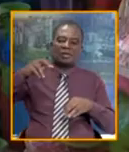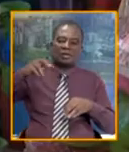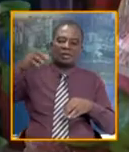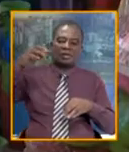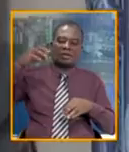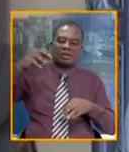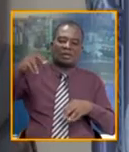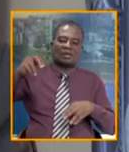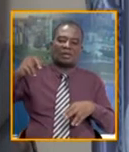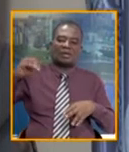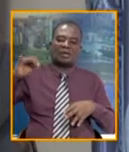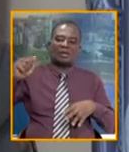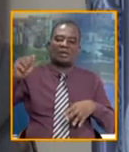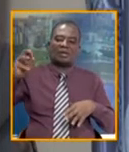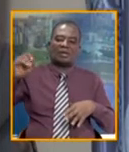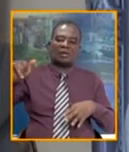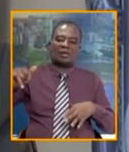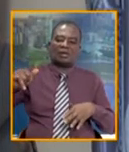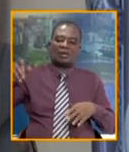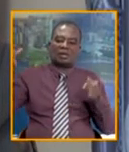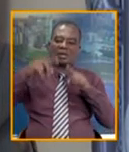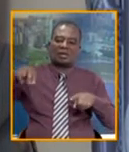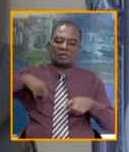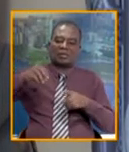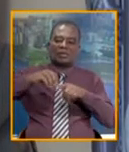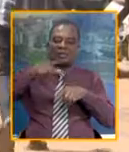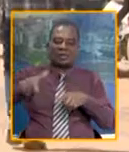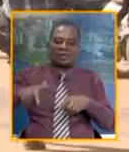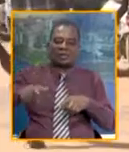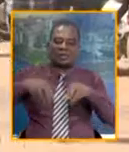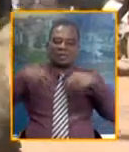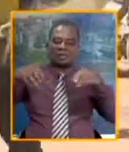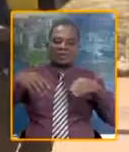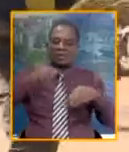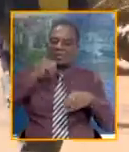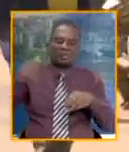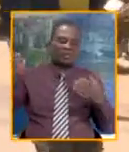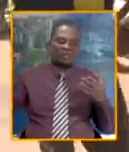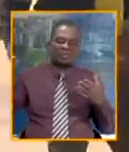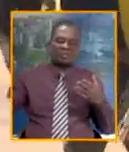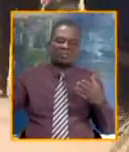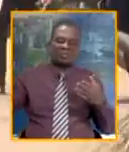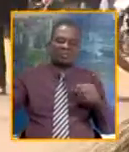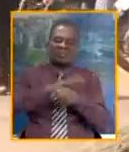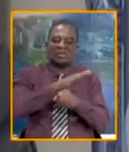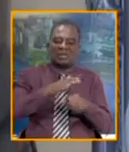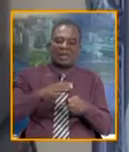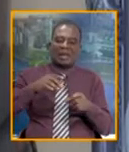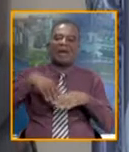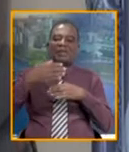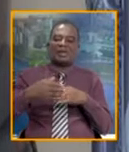marché n'avait pas grandi. Et à un moment donné, on a été envahi par les